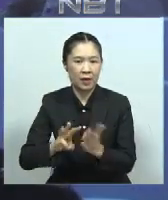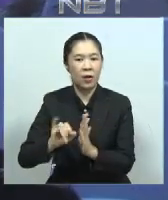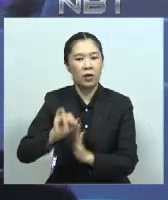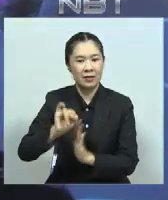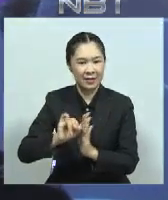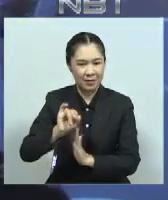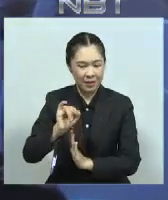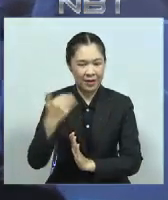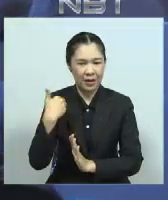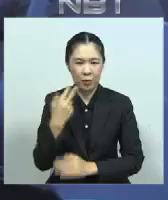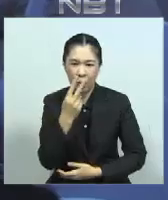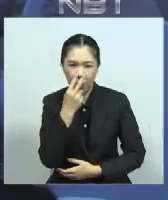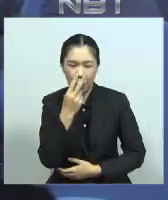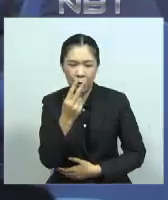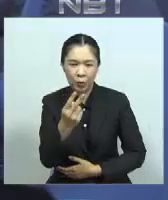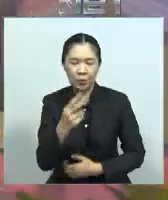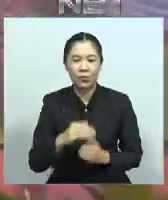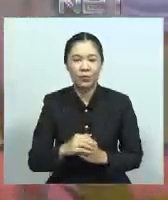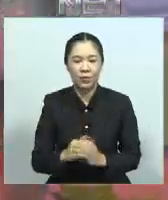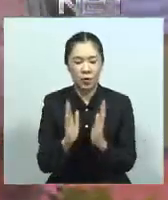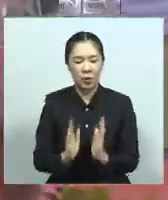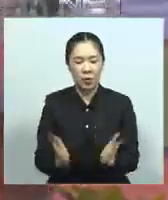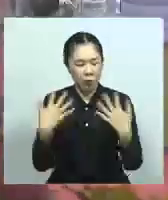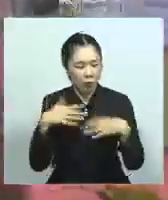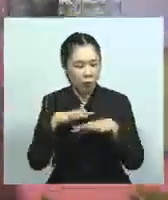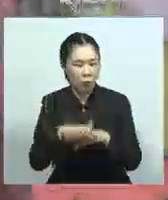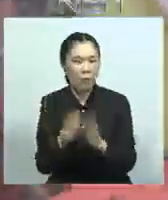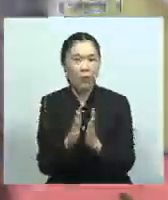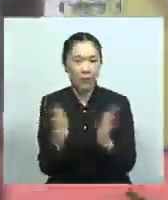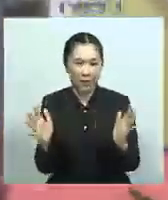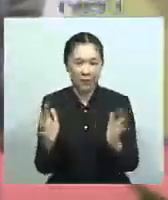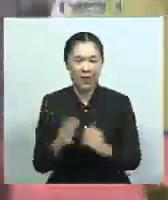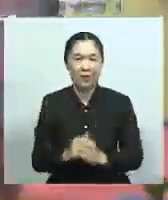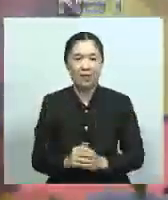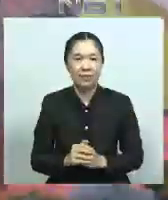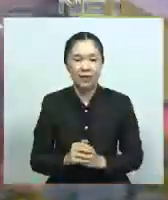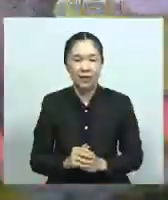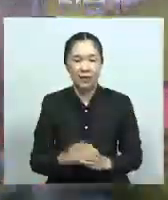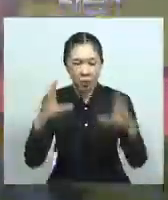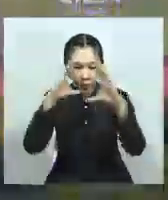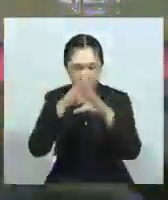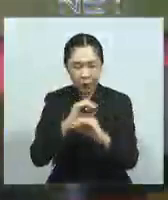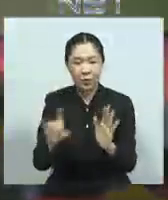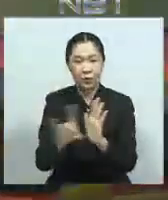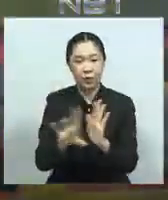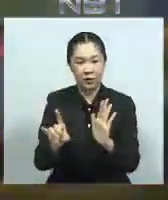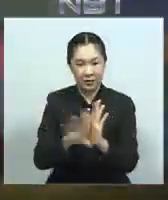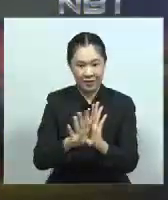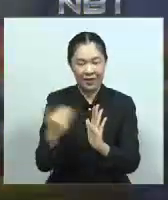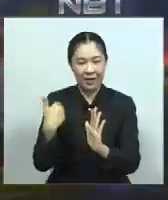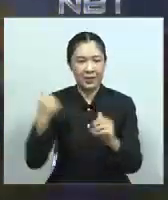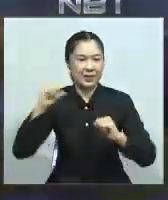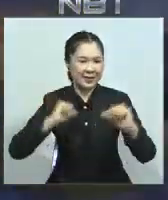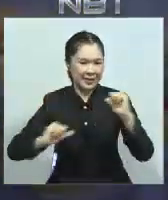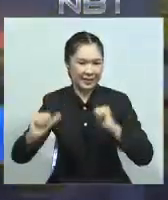หม่ก็สร้างความตื่นตาตื่นใจนะคะให้กับผู้เข้าชมเป็นอย่างมากส่วนคืนสุดท้ายค่ะรอชมการแสดงชุดชาติพันธุ์